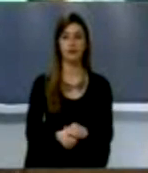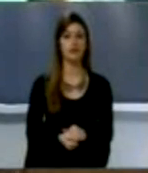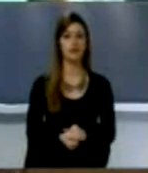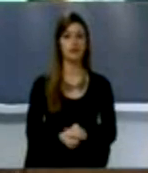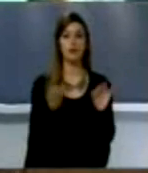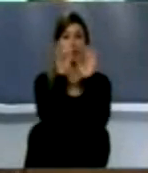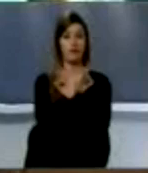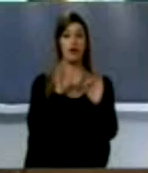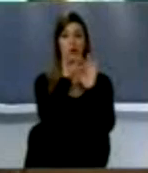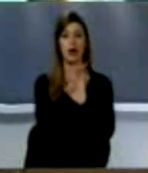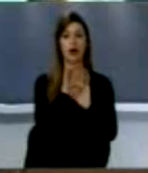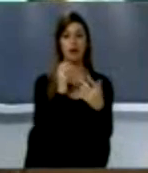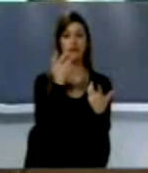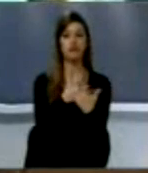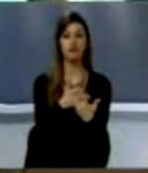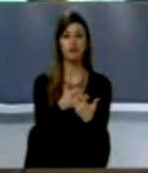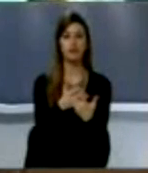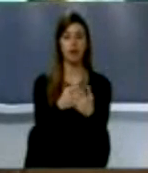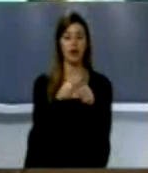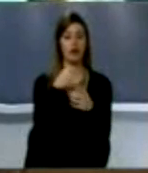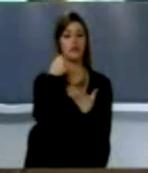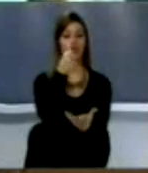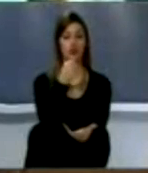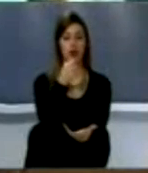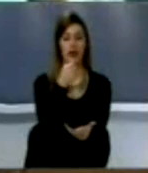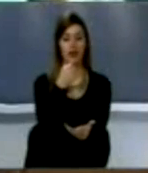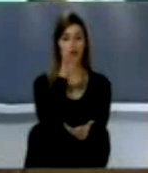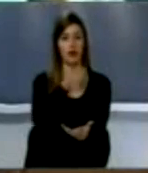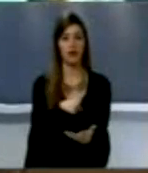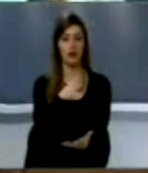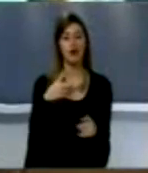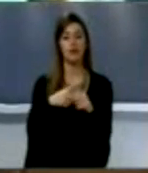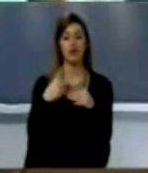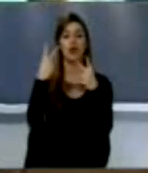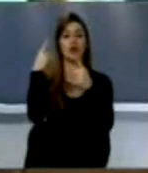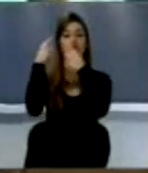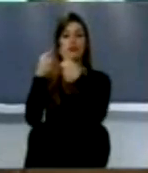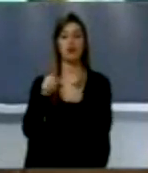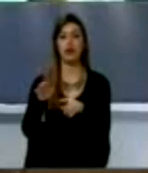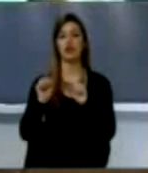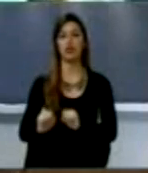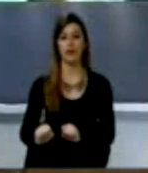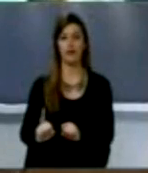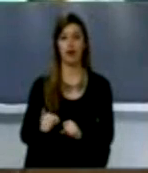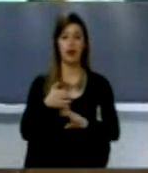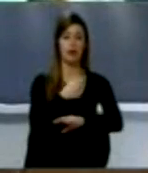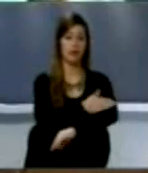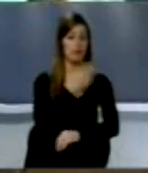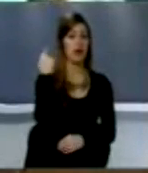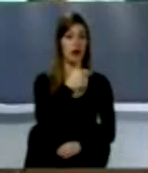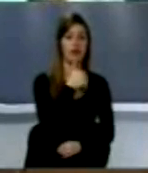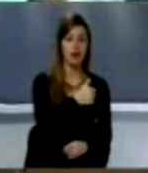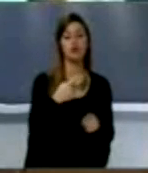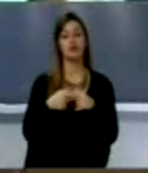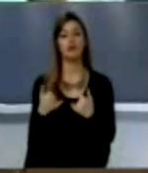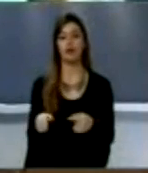ka asnjë korrelacion mes ndarjeve buxhetore dhe prioriteteve qeveritare, madje as të qeverisë Thaçi 2 e as të qeverisë së